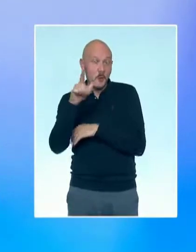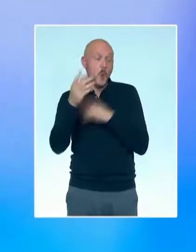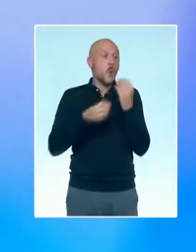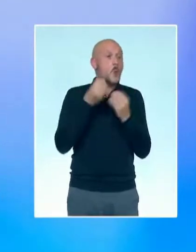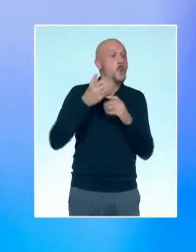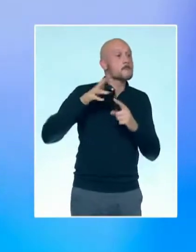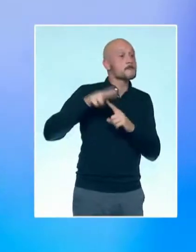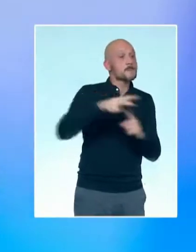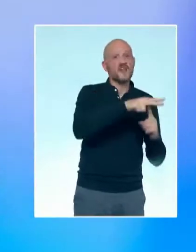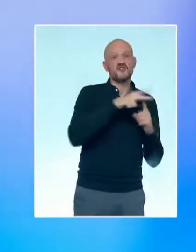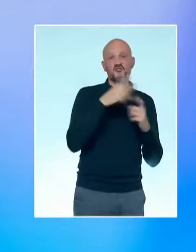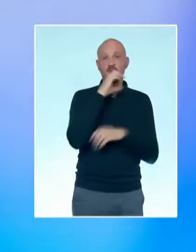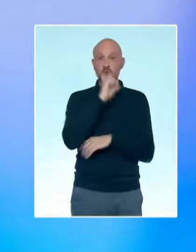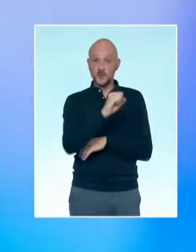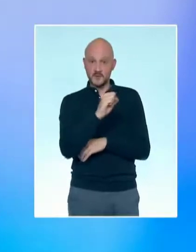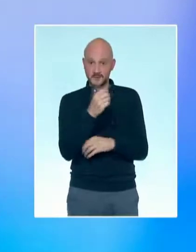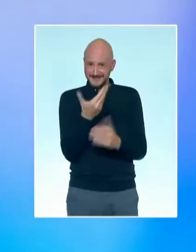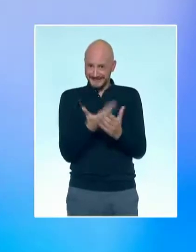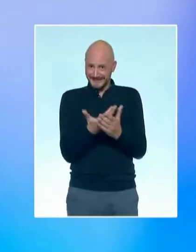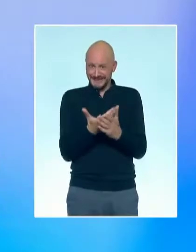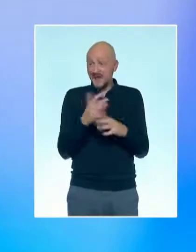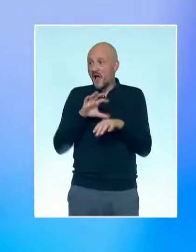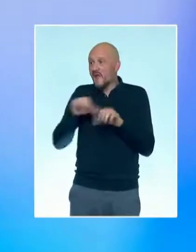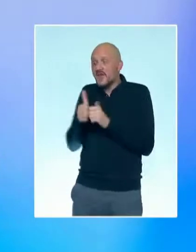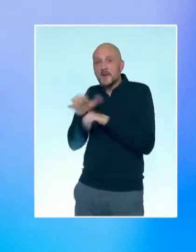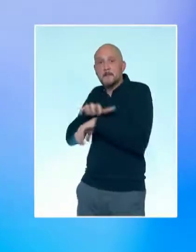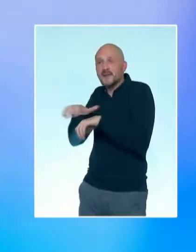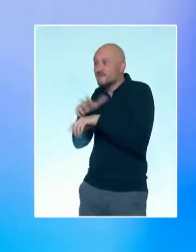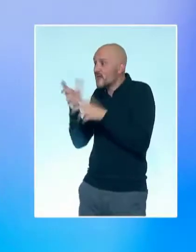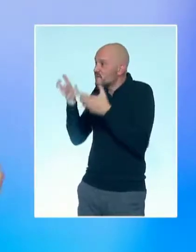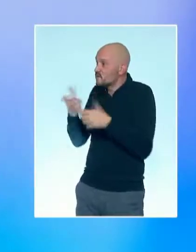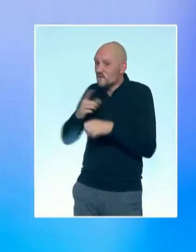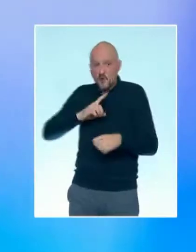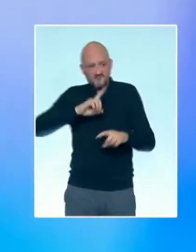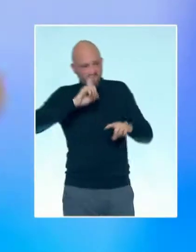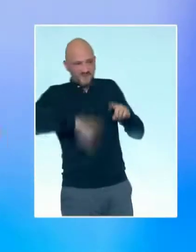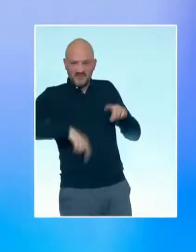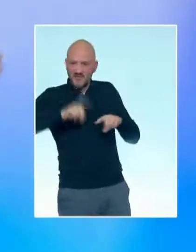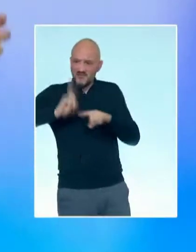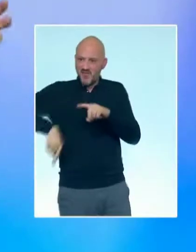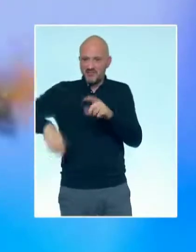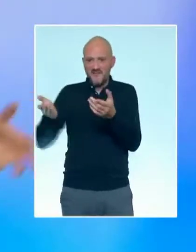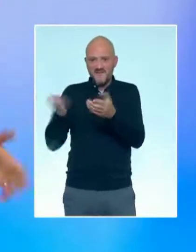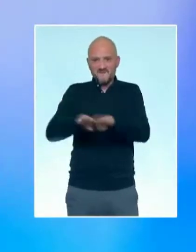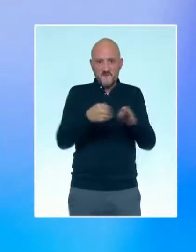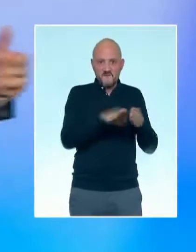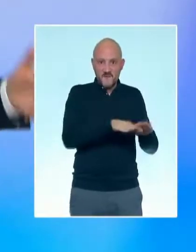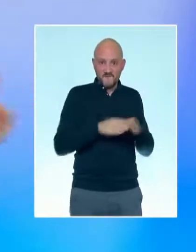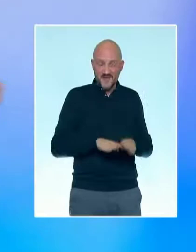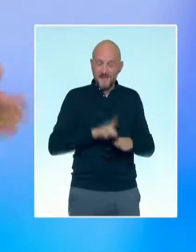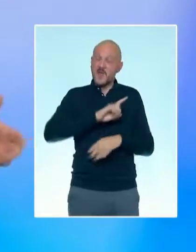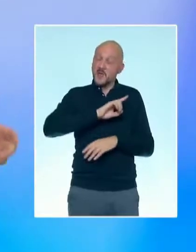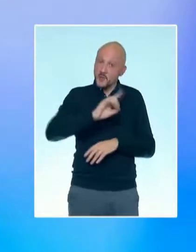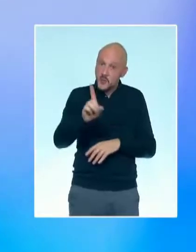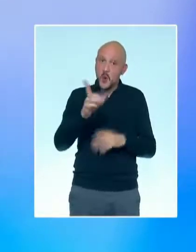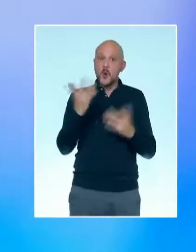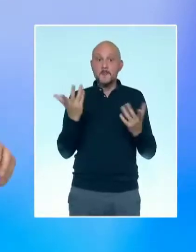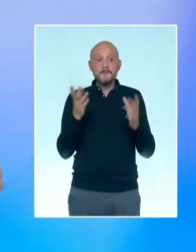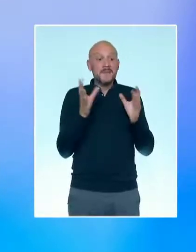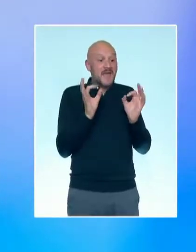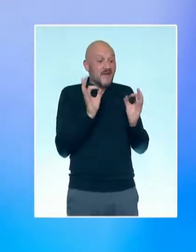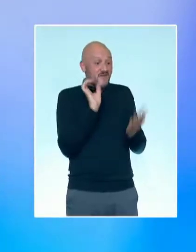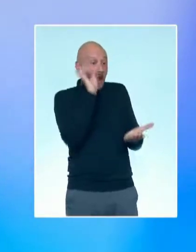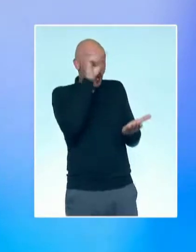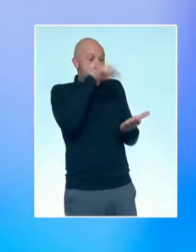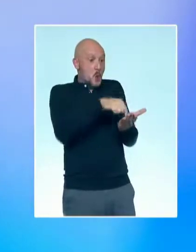au préfet, ce n'est pas de les interdire. C'est l'endroit où on se regroupe pour consommer ou pour boire.